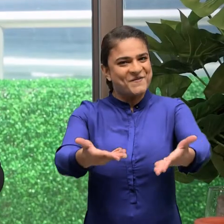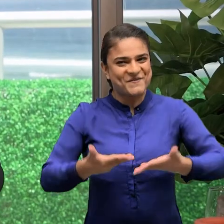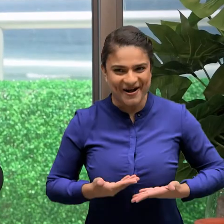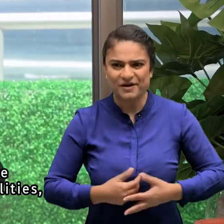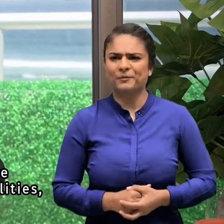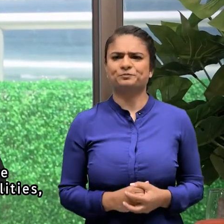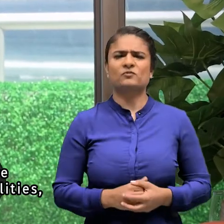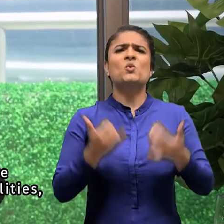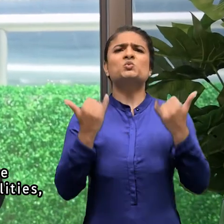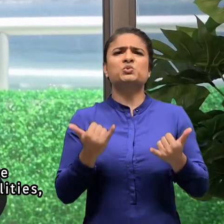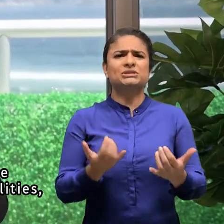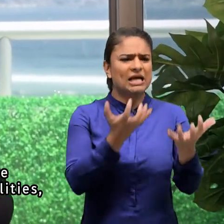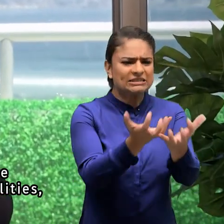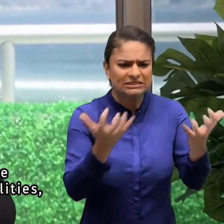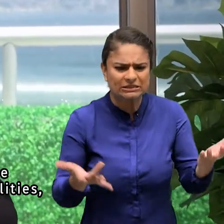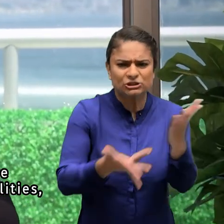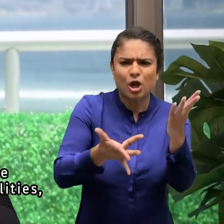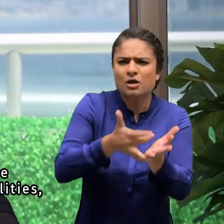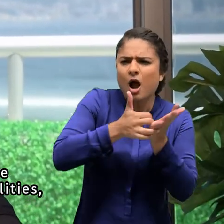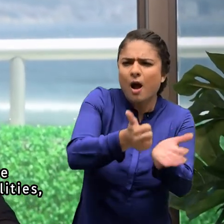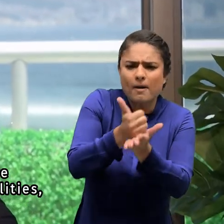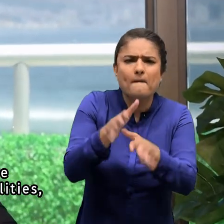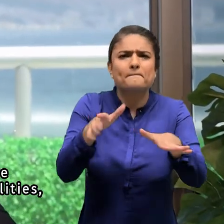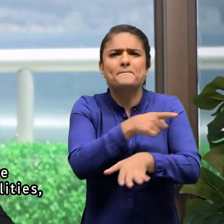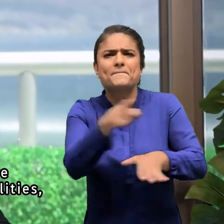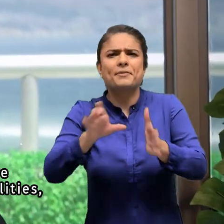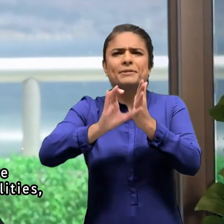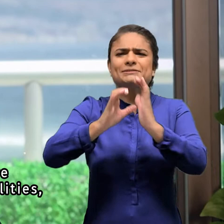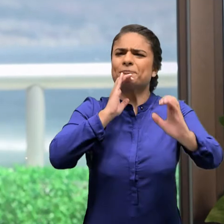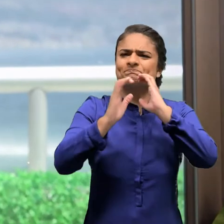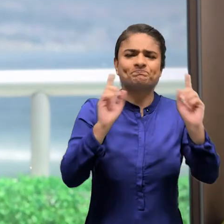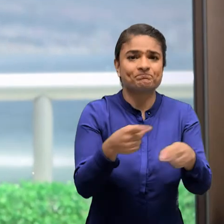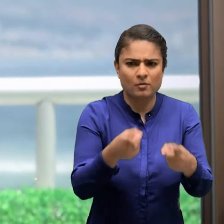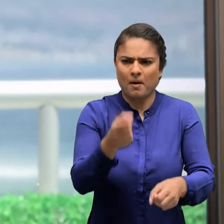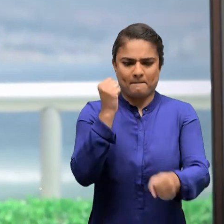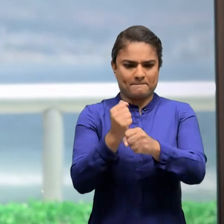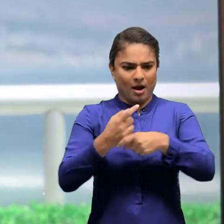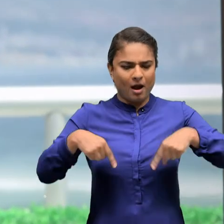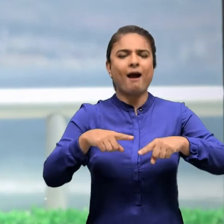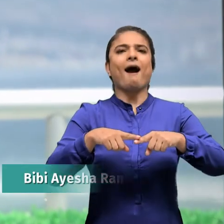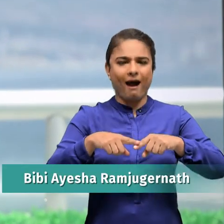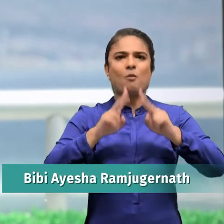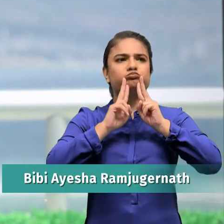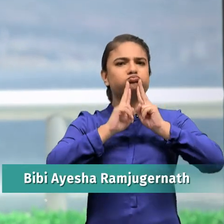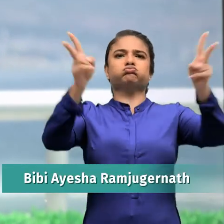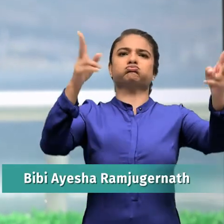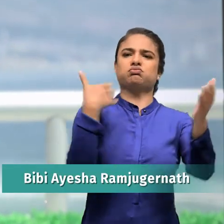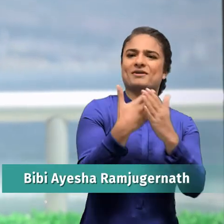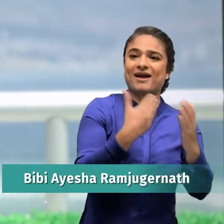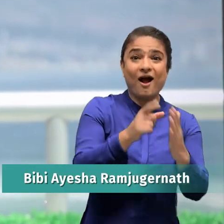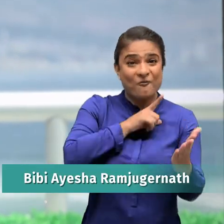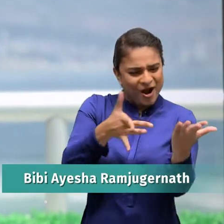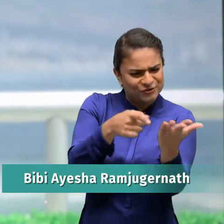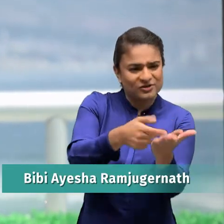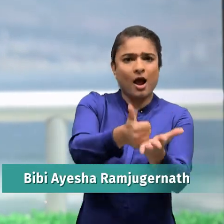Welkom terug. Vandag het ons gekyk na hulpprogramme vir persone met gestremdhede en wat hulle in staat gestel het om hulself te laat